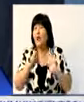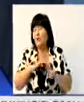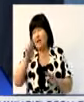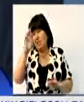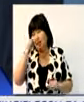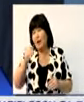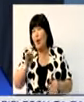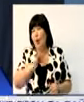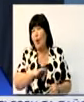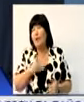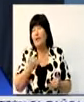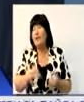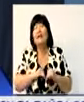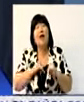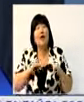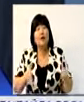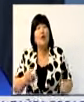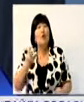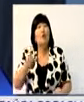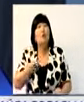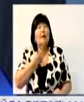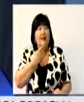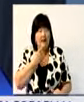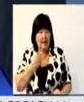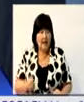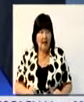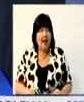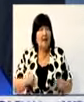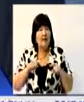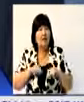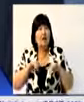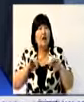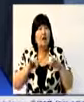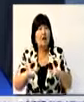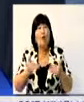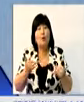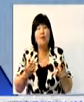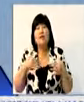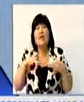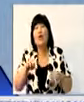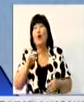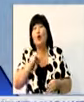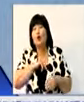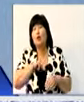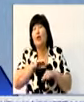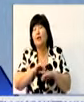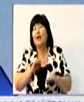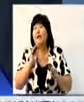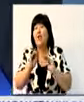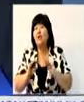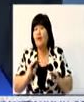тілді қолданыс аясын кеңейту және үш тілділікті насихаттау барысында осы шара ұйымдастырылып отыр.